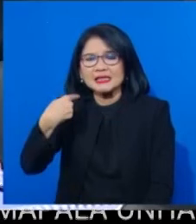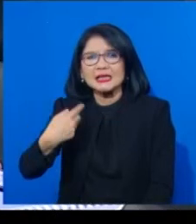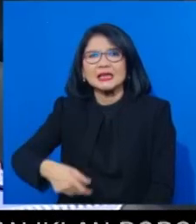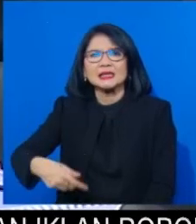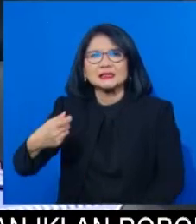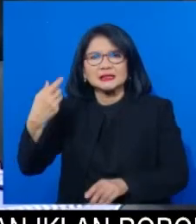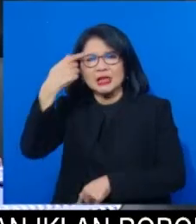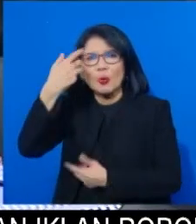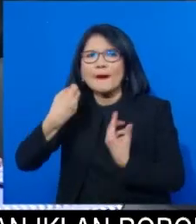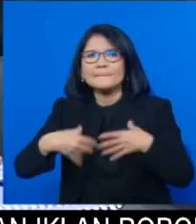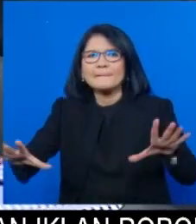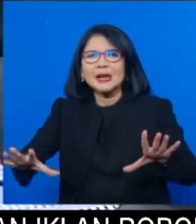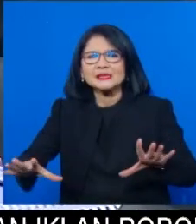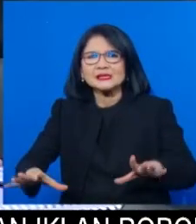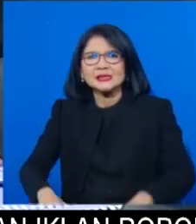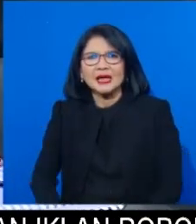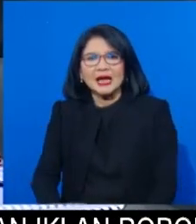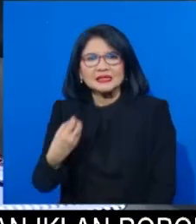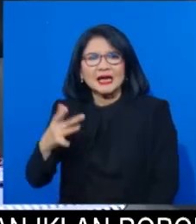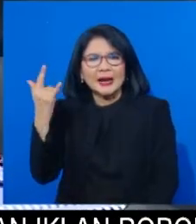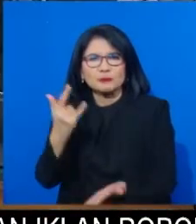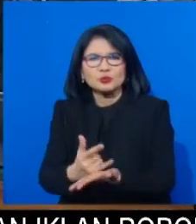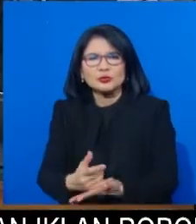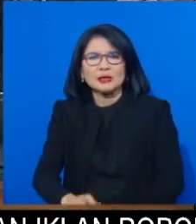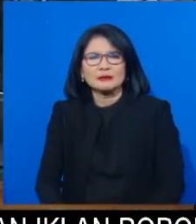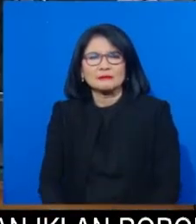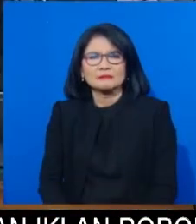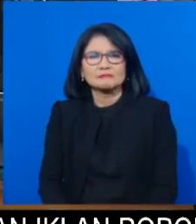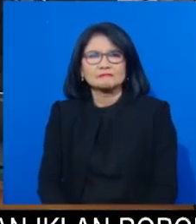dari tahanan, segera putusan ini diucapkan.